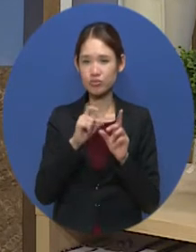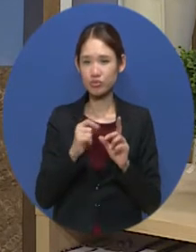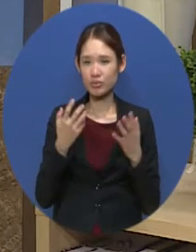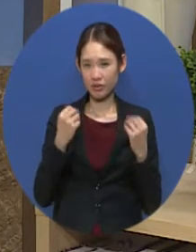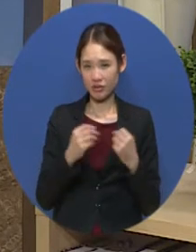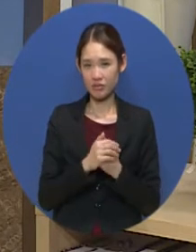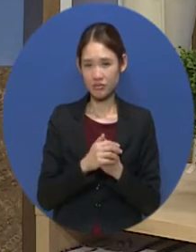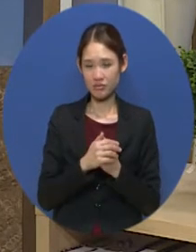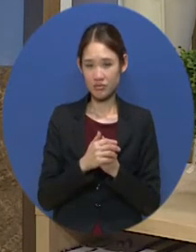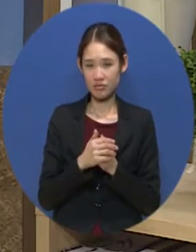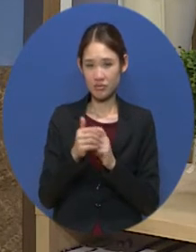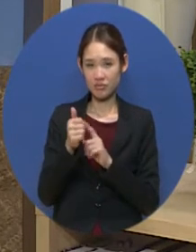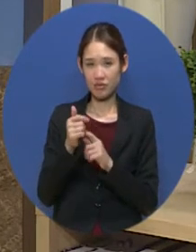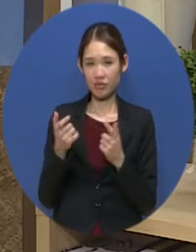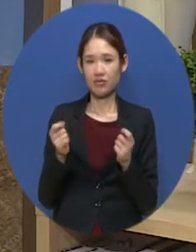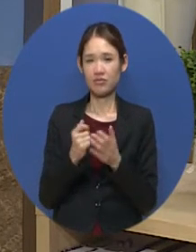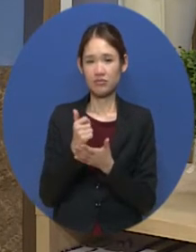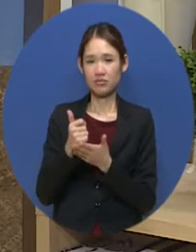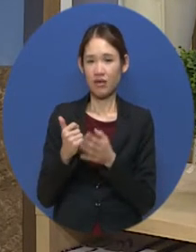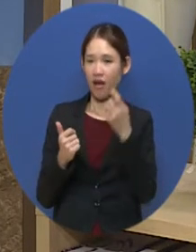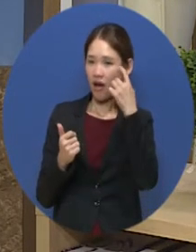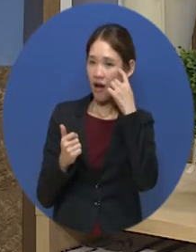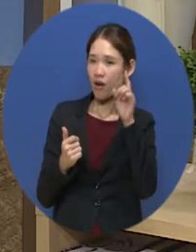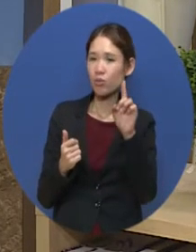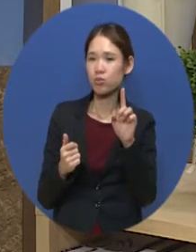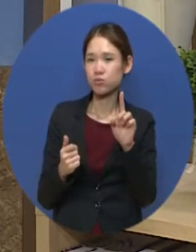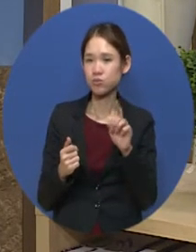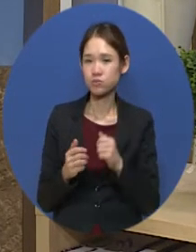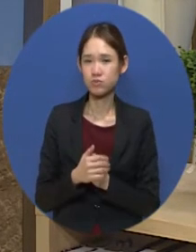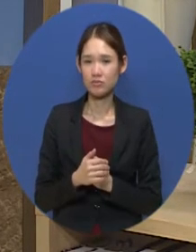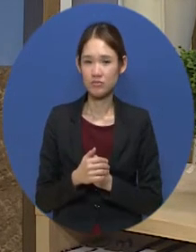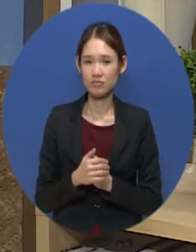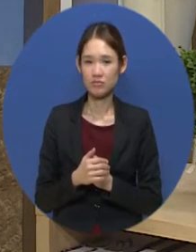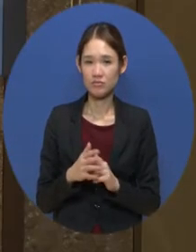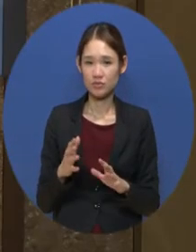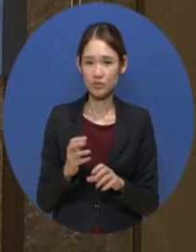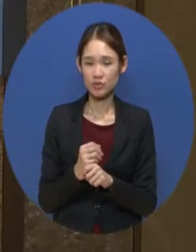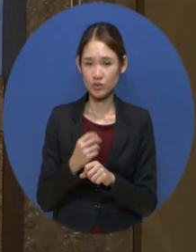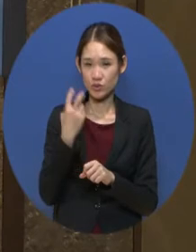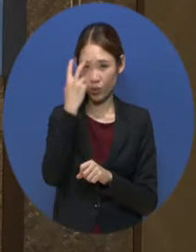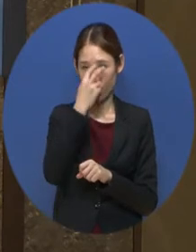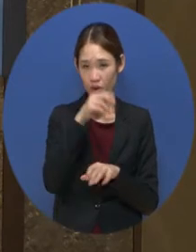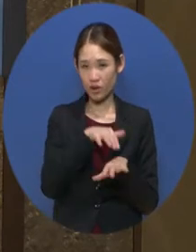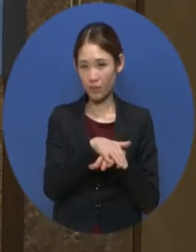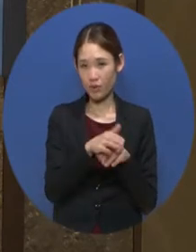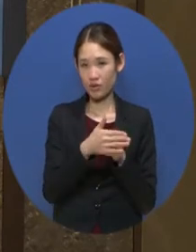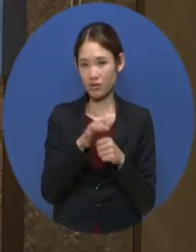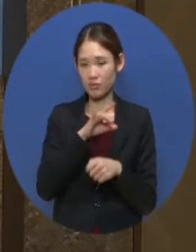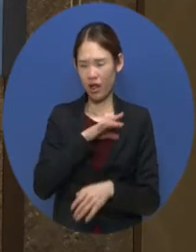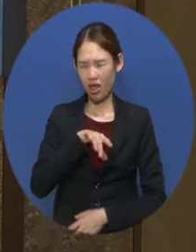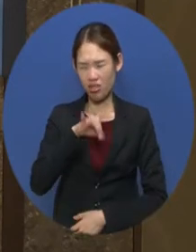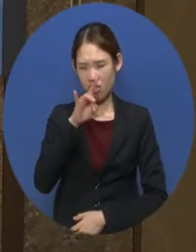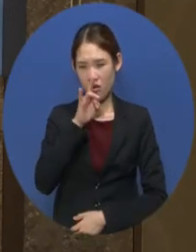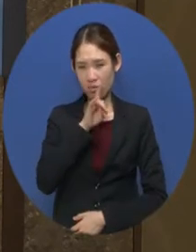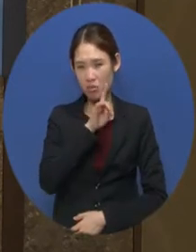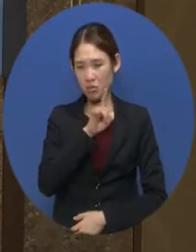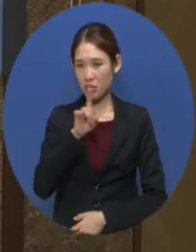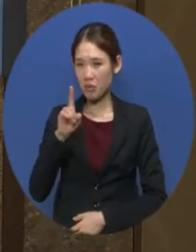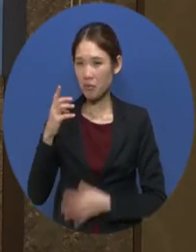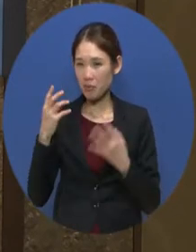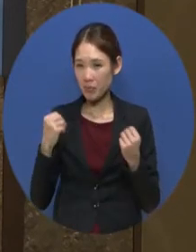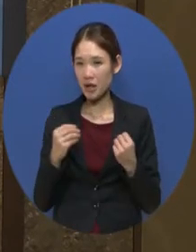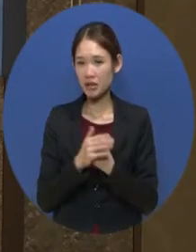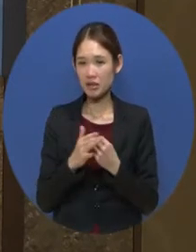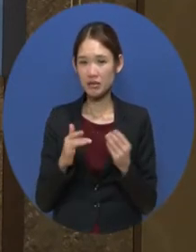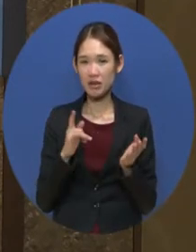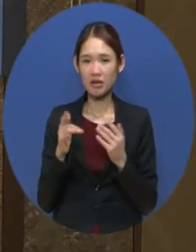네. 그 부분에 대해서는 팀장님은 어떻게 생각을 하시나요? 종합조사표 때문에 처음에 말들이 많았죠. 네. 그래서